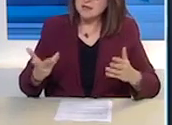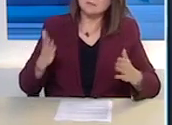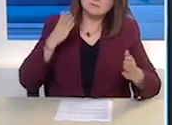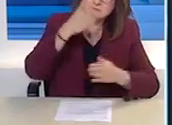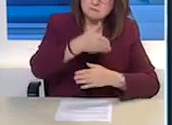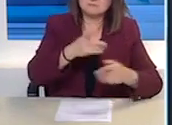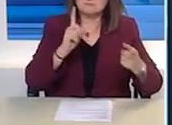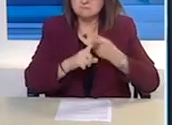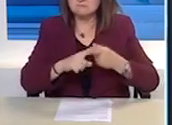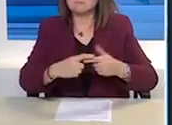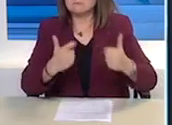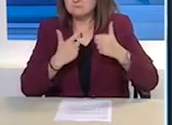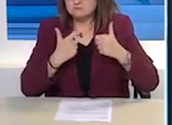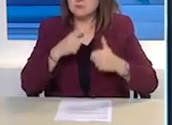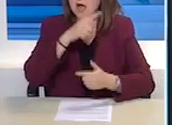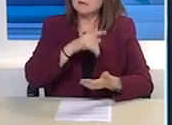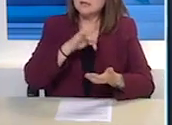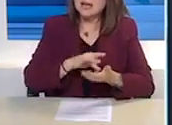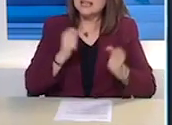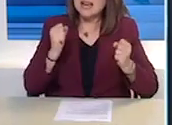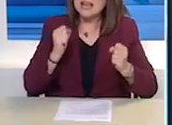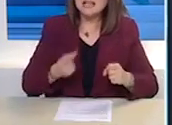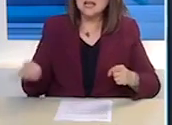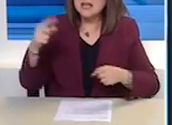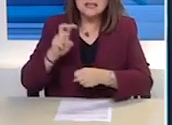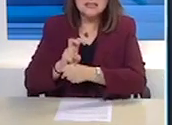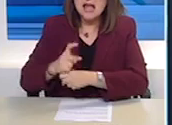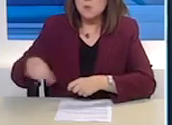πρωτοβάθμιας περίθαλψης, οι οποίες λειτουργούν κανονικά.